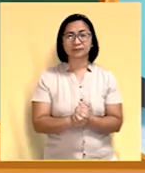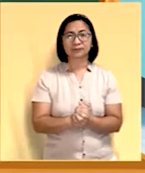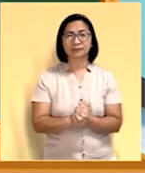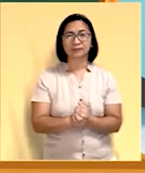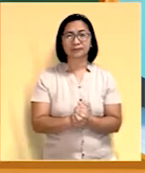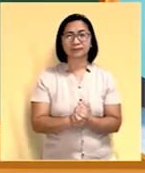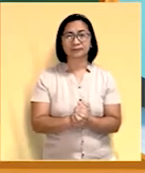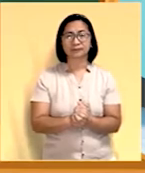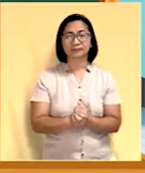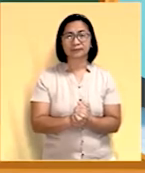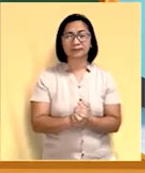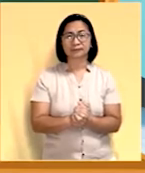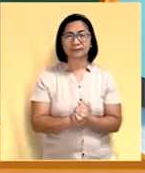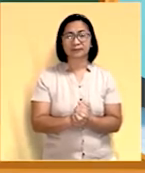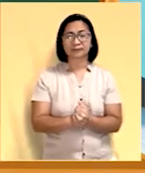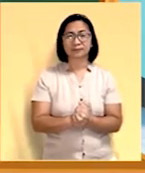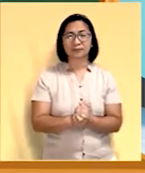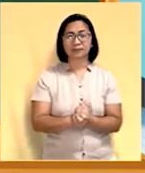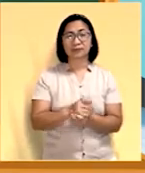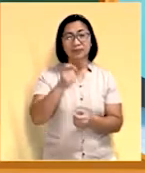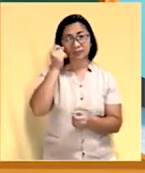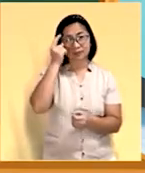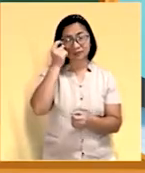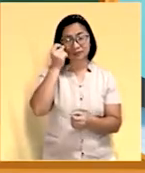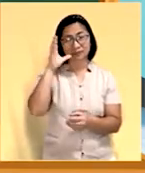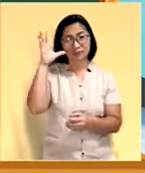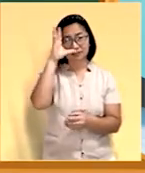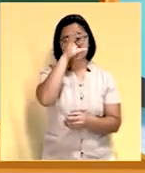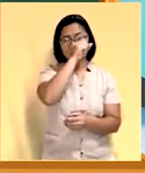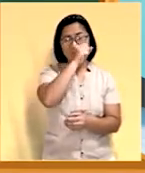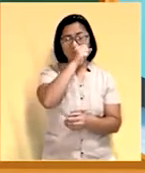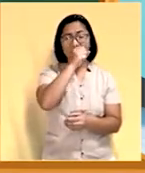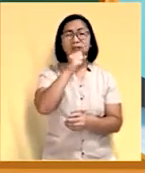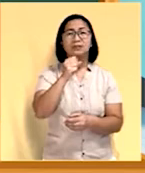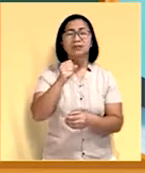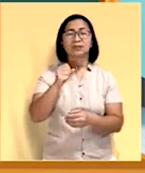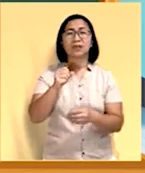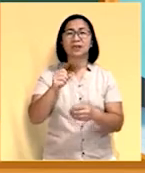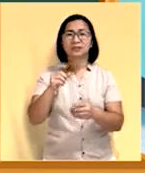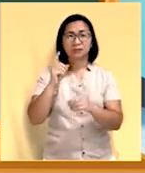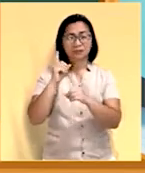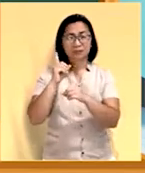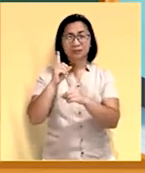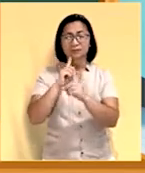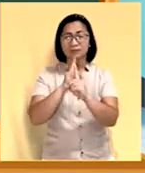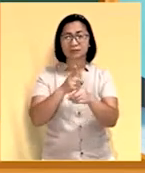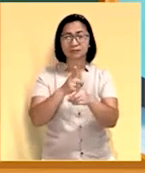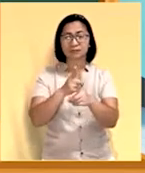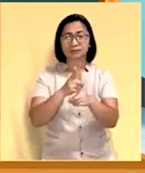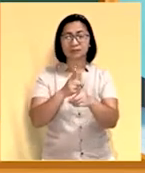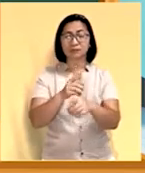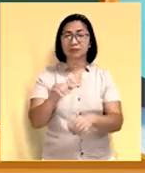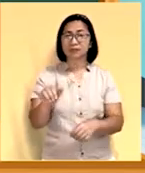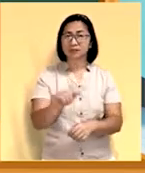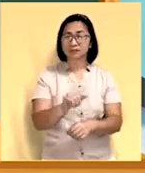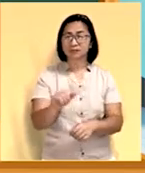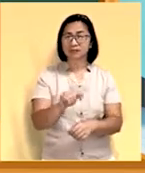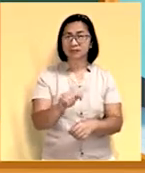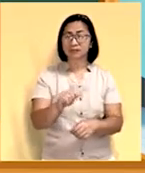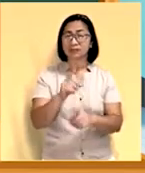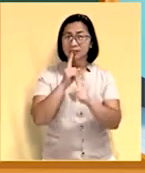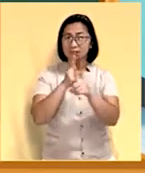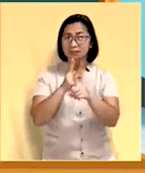Nakuha mo na ba ang estimated difference? Ito rin ba ang inyong sagot?